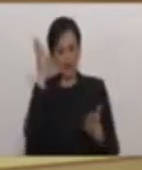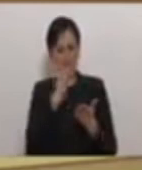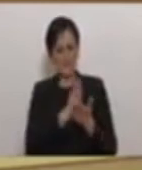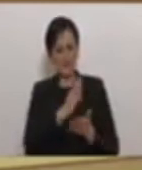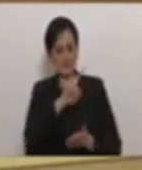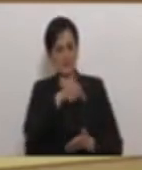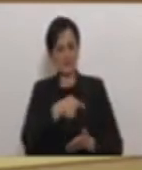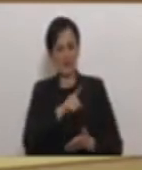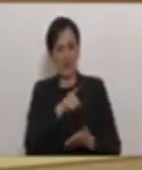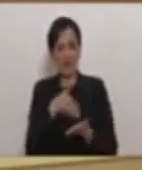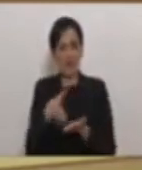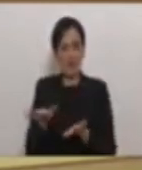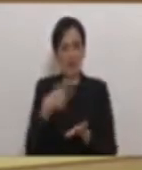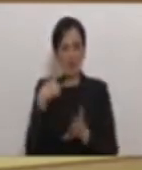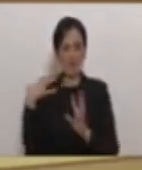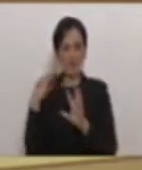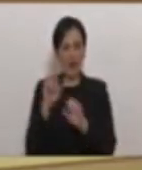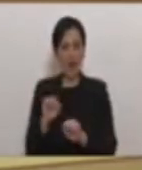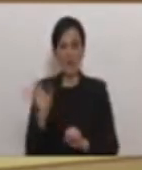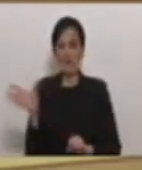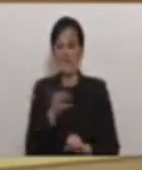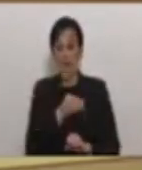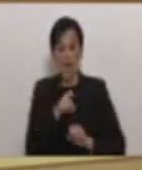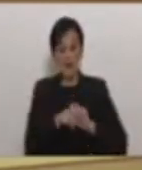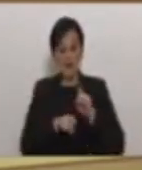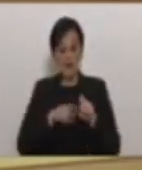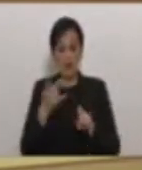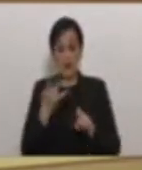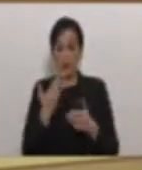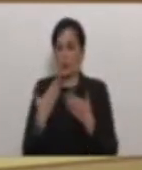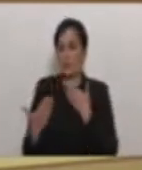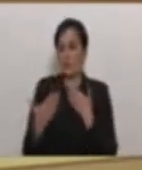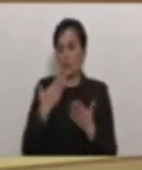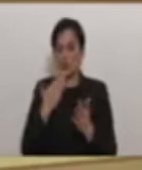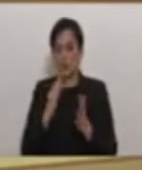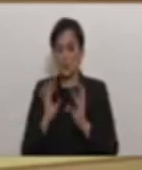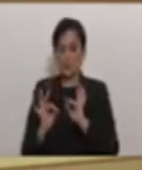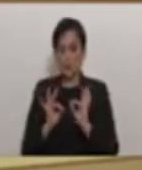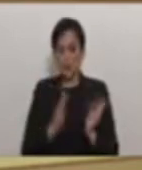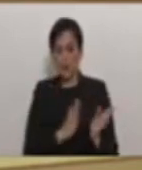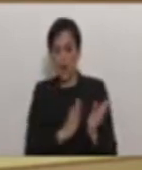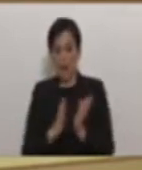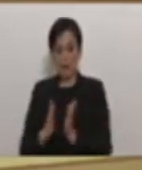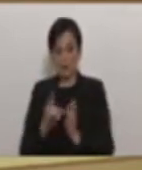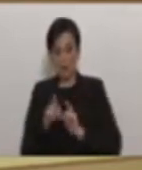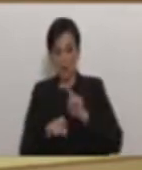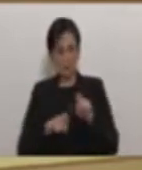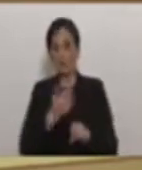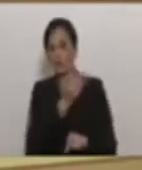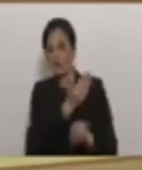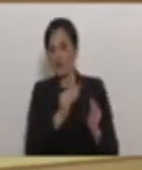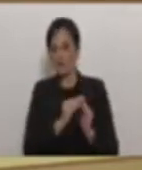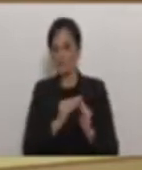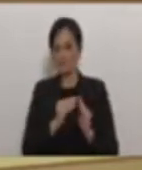მხარდაჭერაზე. Ნაცვლად იმისა, რომ ყველა ნაბიჯი იყოს ურთიერთობების ნორმალიზებისკენ გადადგმული, თქვენ ისევ